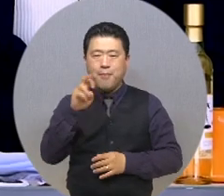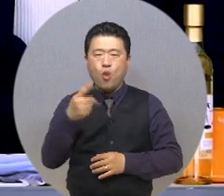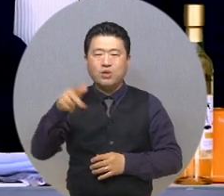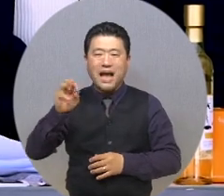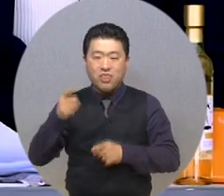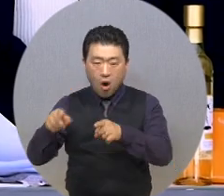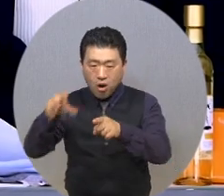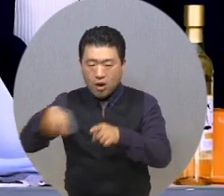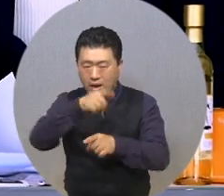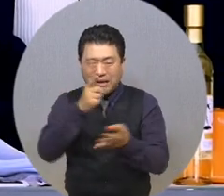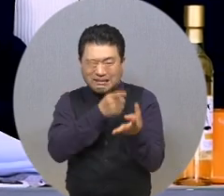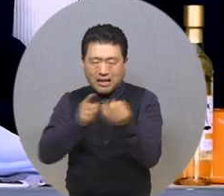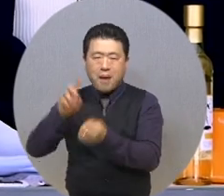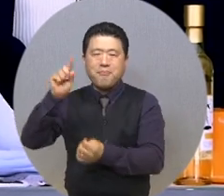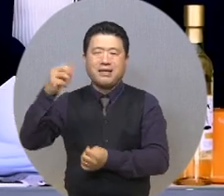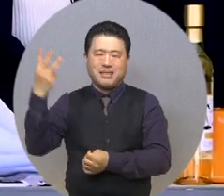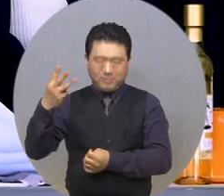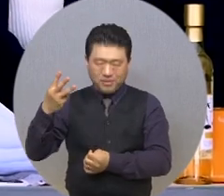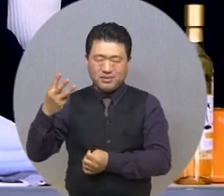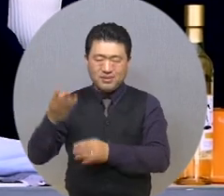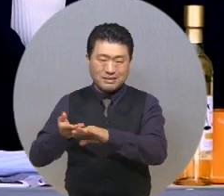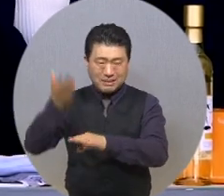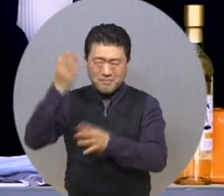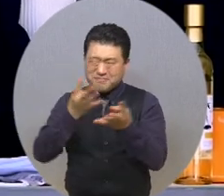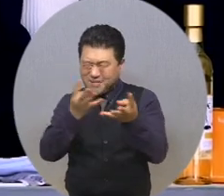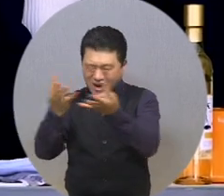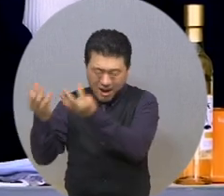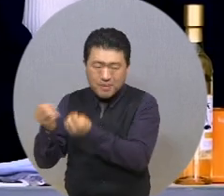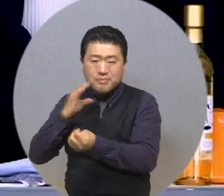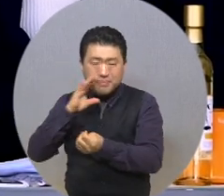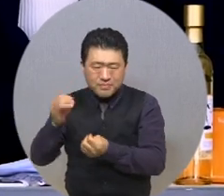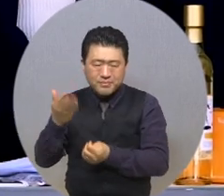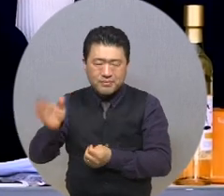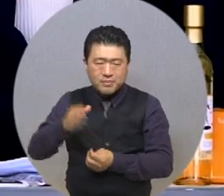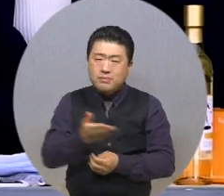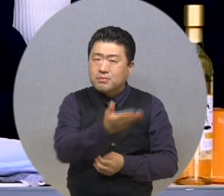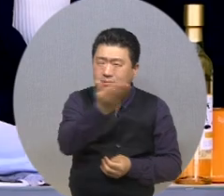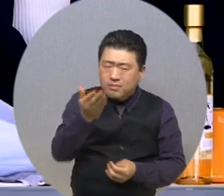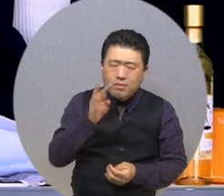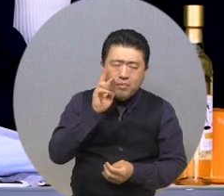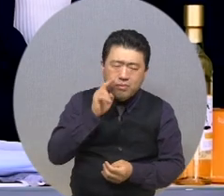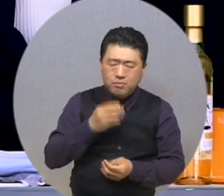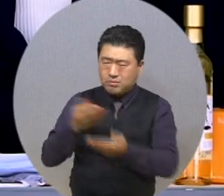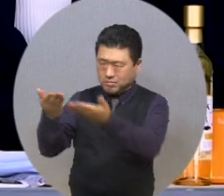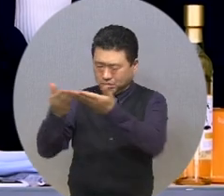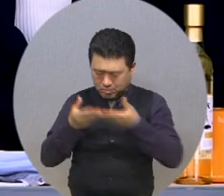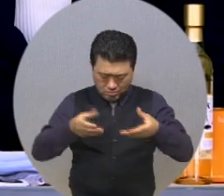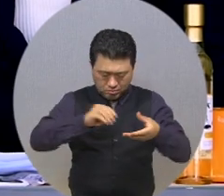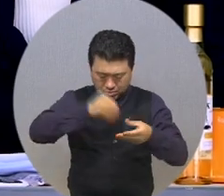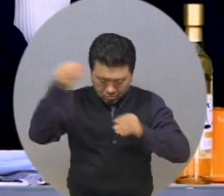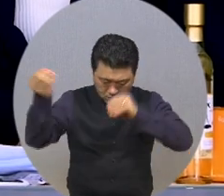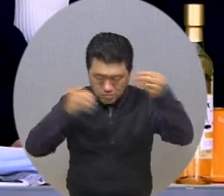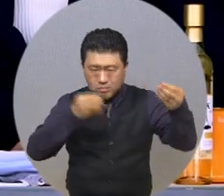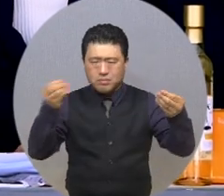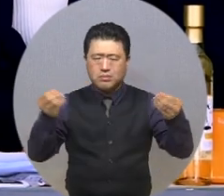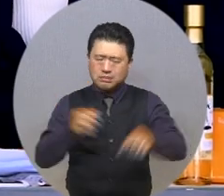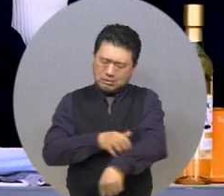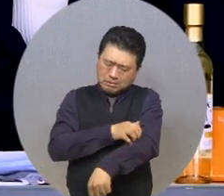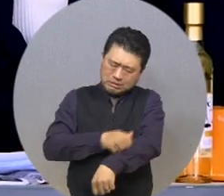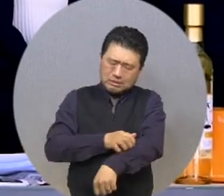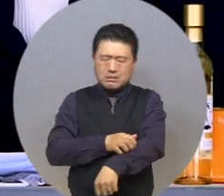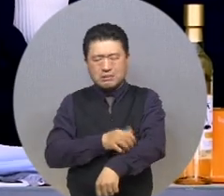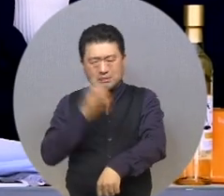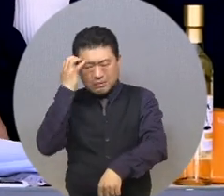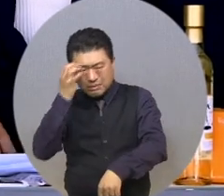많은 13,000여 개의 물건이 있지만 혹시라도 여러분들이 소비자들께서 받았을 때 뭐 약간 불편함이